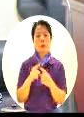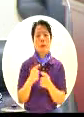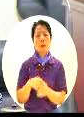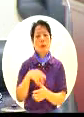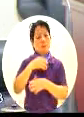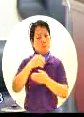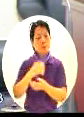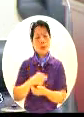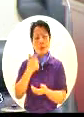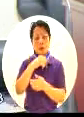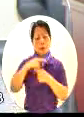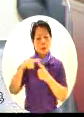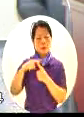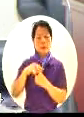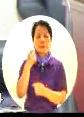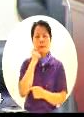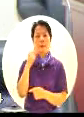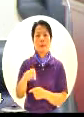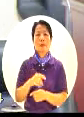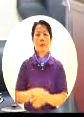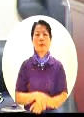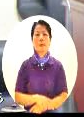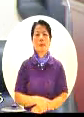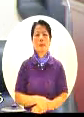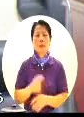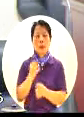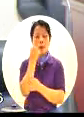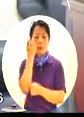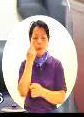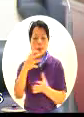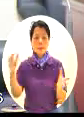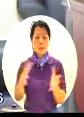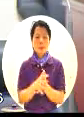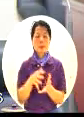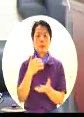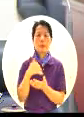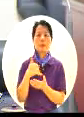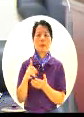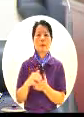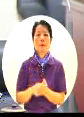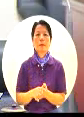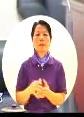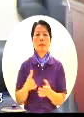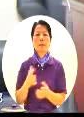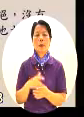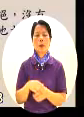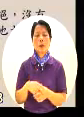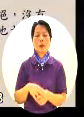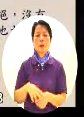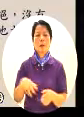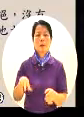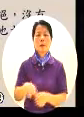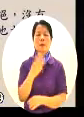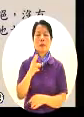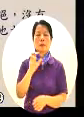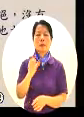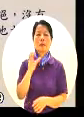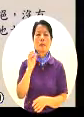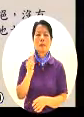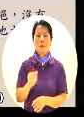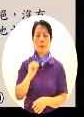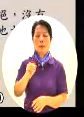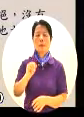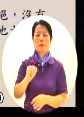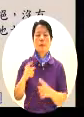哈。从官方的统计哈，大概有390万个人次哈，带